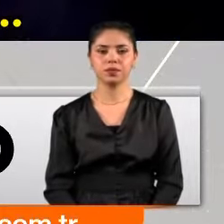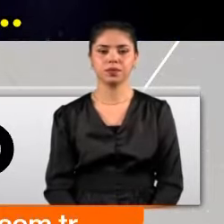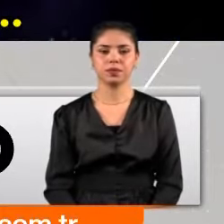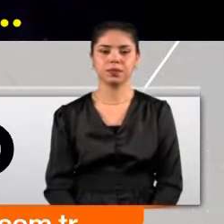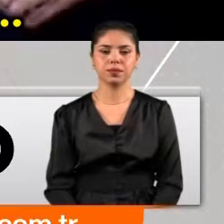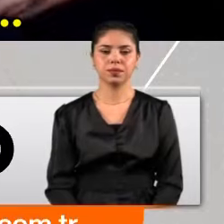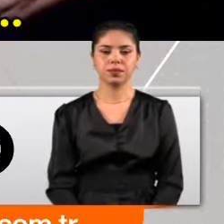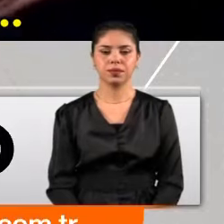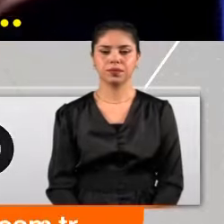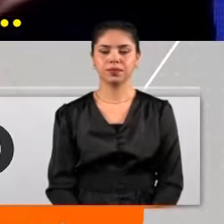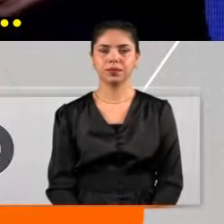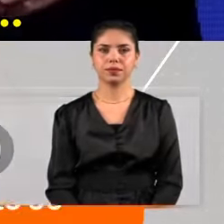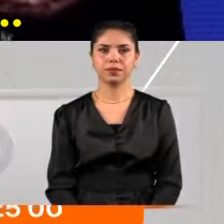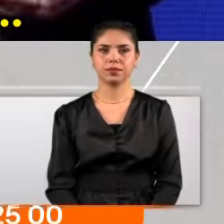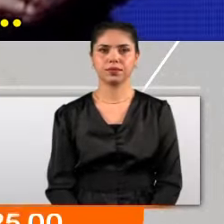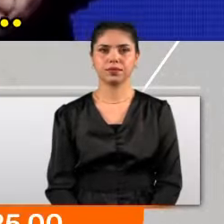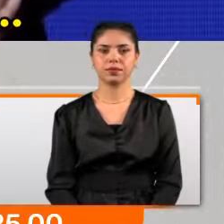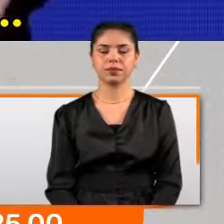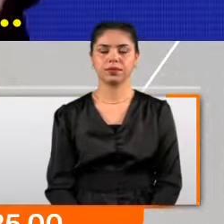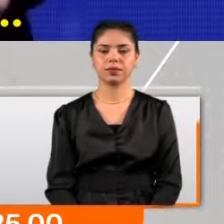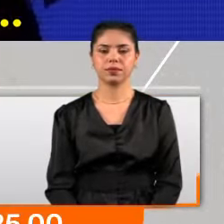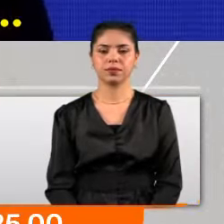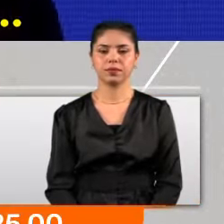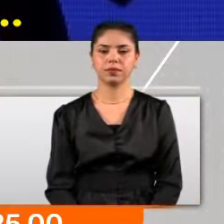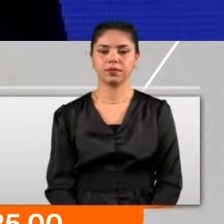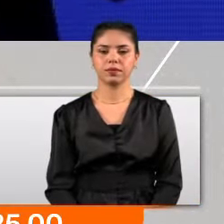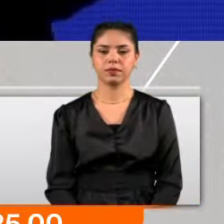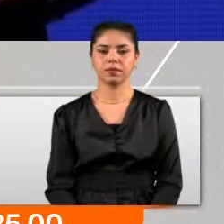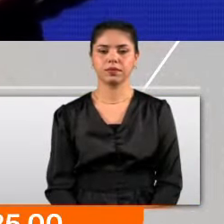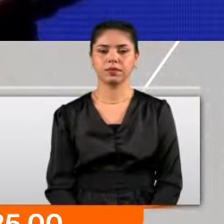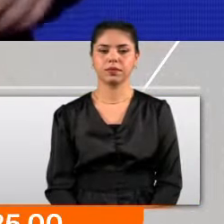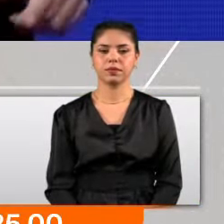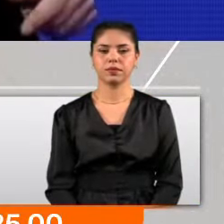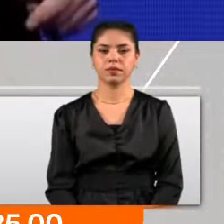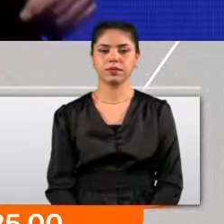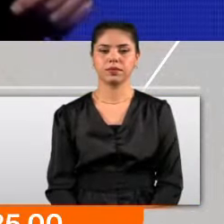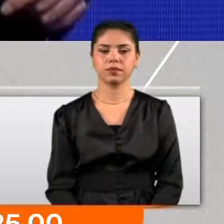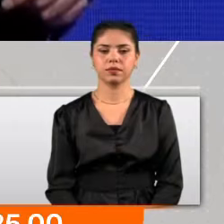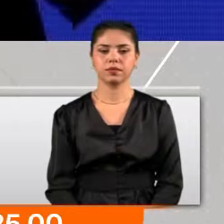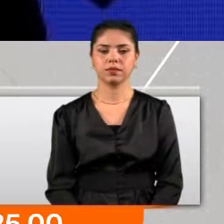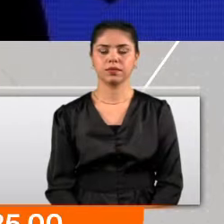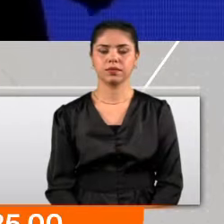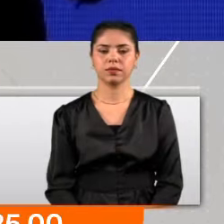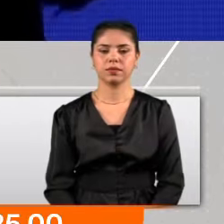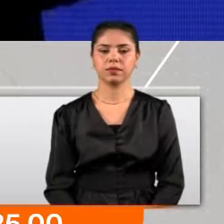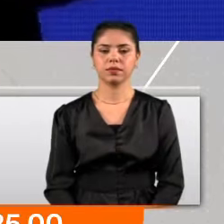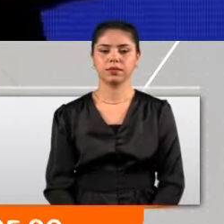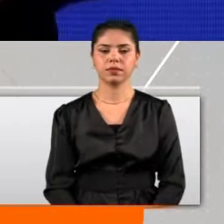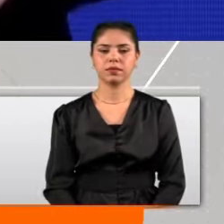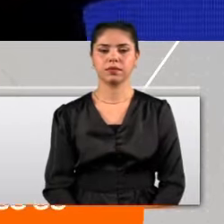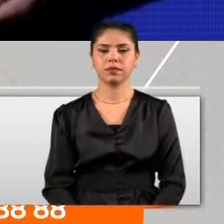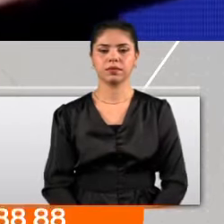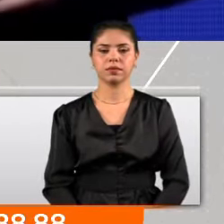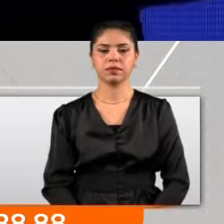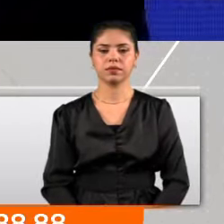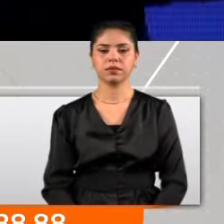tünellerin uzunluğu Avrupa yakasında 88.2 kilometre, Anadolu yakasında 34 kilometre